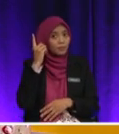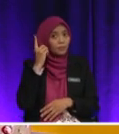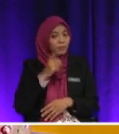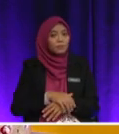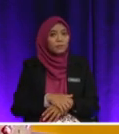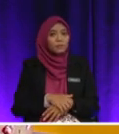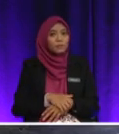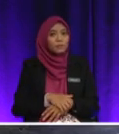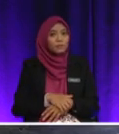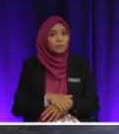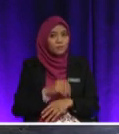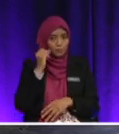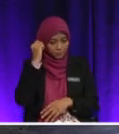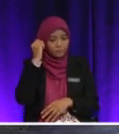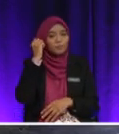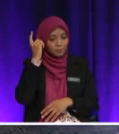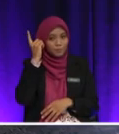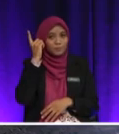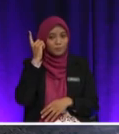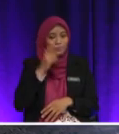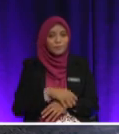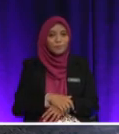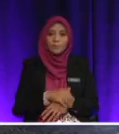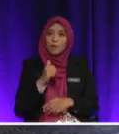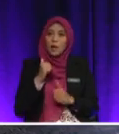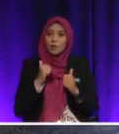ke jelas ya